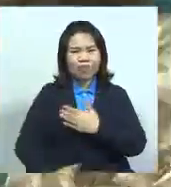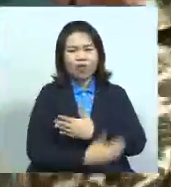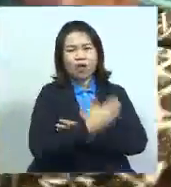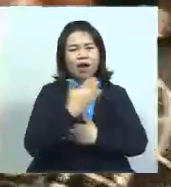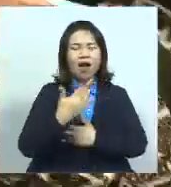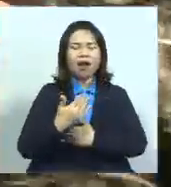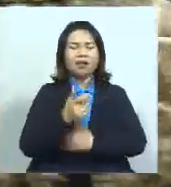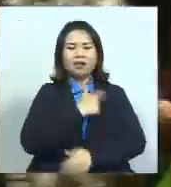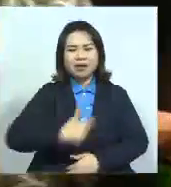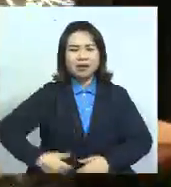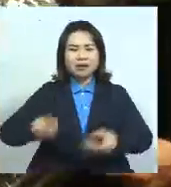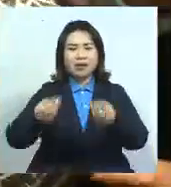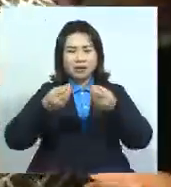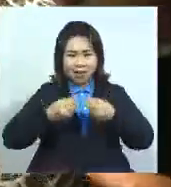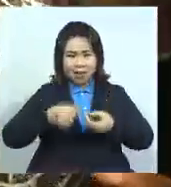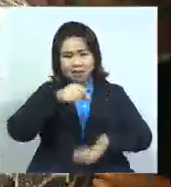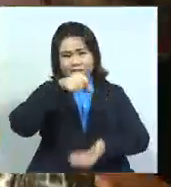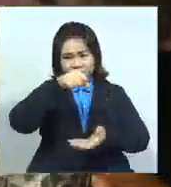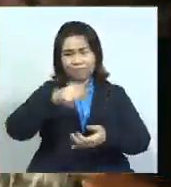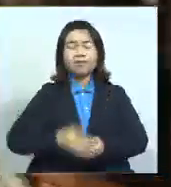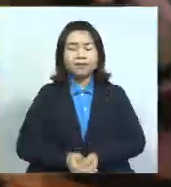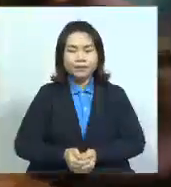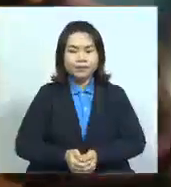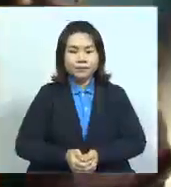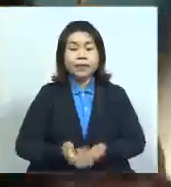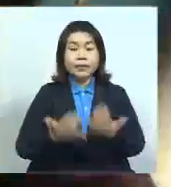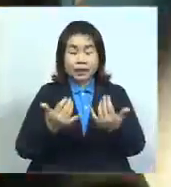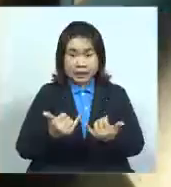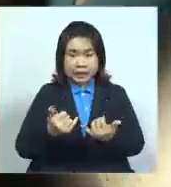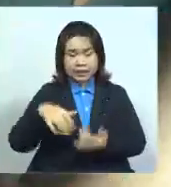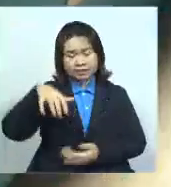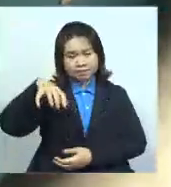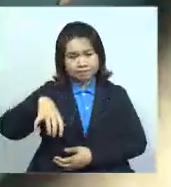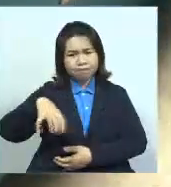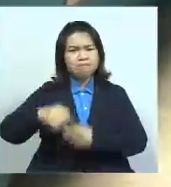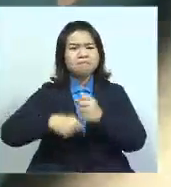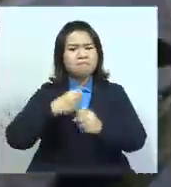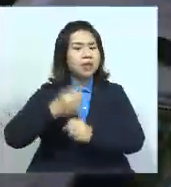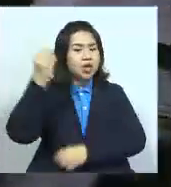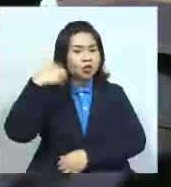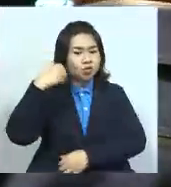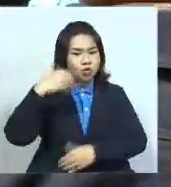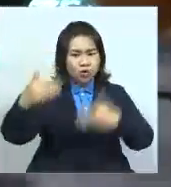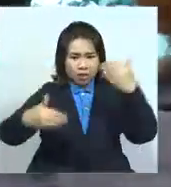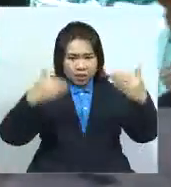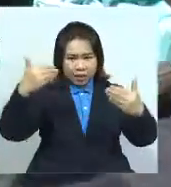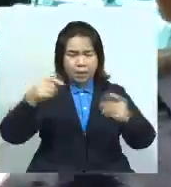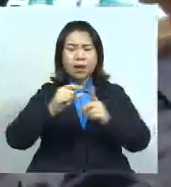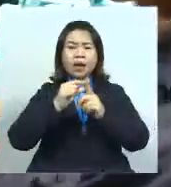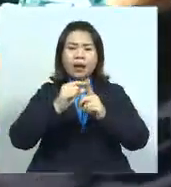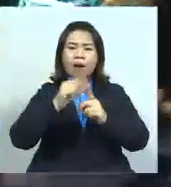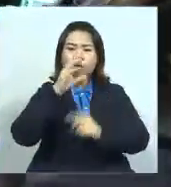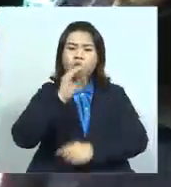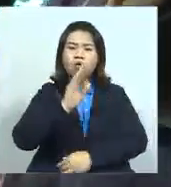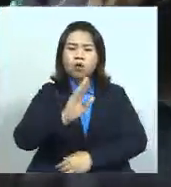ได้รับอาหารพระราชทานค่ะสำหรับกิจกรรมนี้ทางสภาสังคมสงเคราะห์จะขึ้นเป็นประจำทุกปีตามพระราชเสาวนี